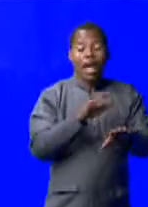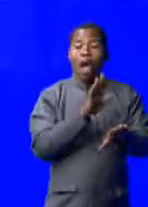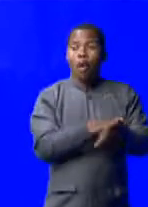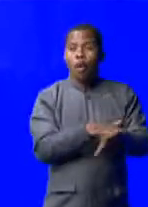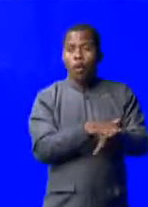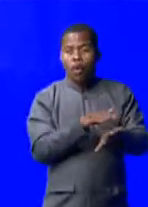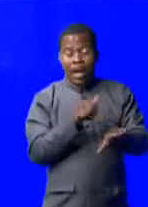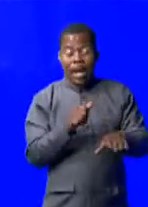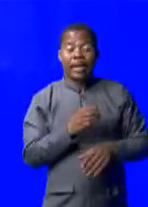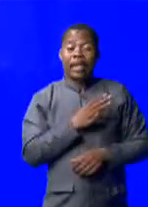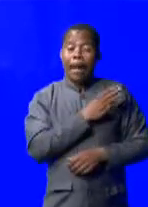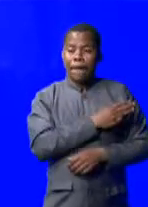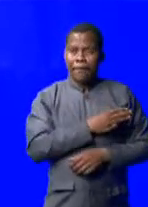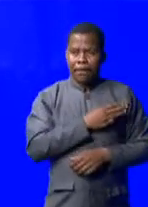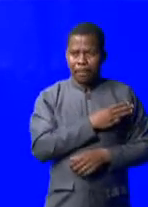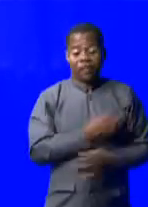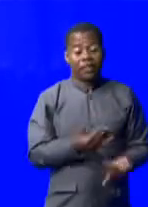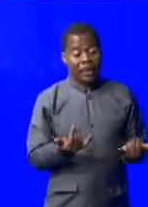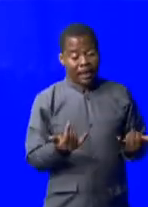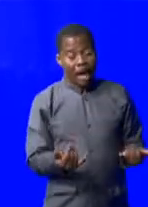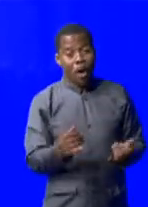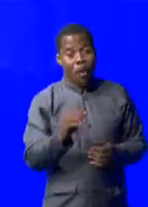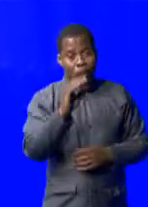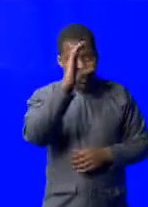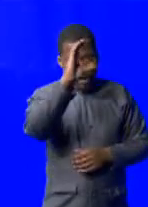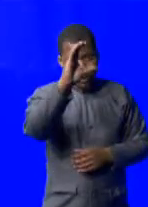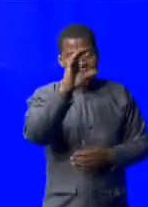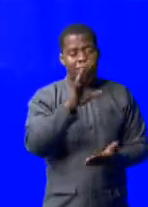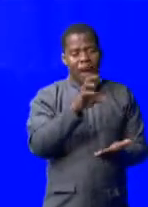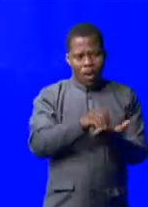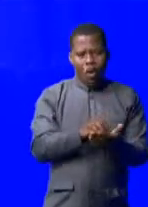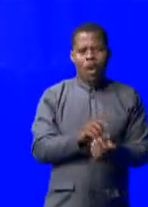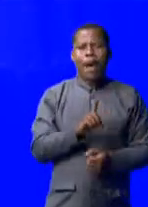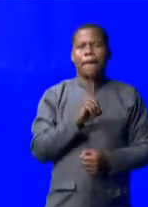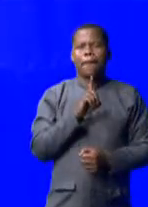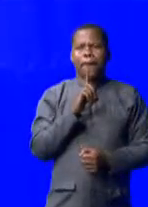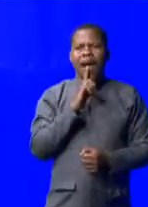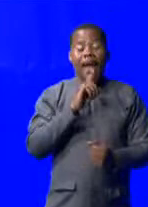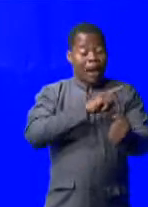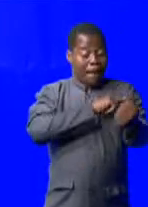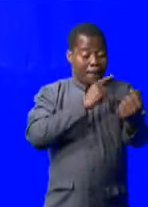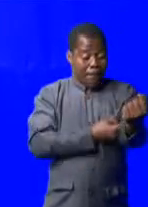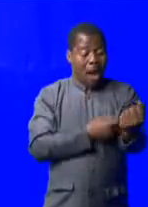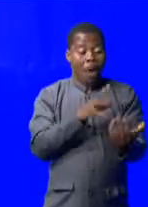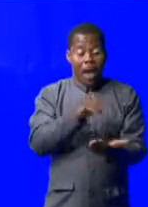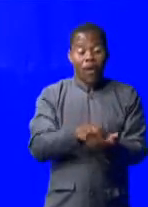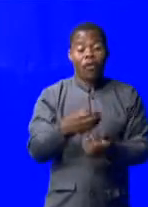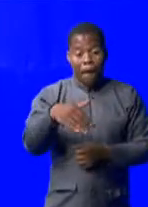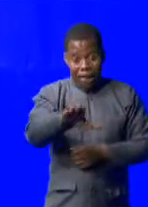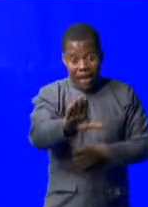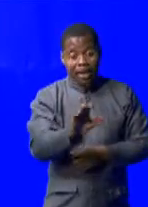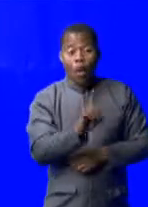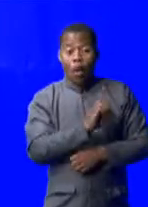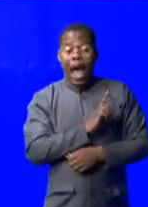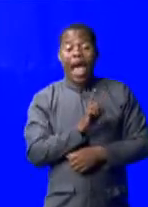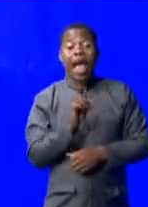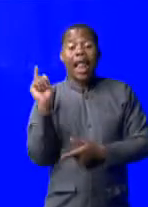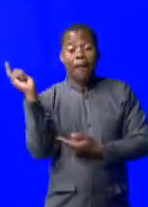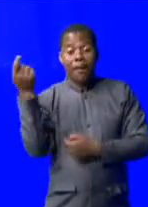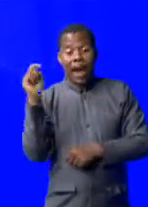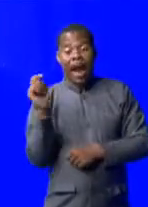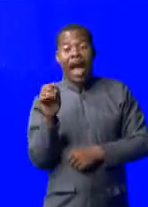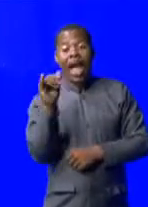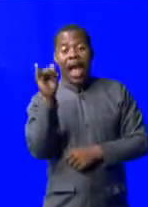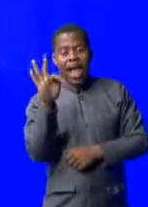siyacela vele silo sikhulu siyajabula ukuthi basibusele bobabe shifu ngoba le mmangweni ukhanza ukuthi la kunemsindo okhona intuthuko ayibi khona ngoba nakuthiwa